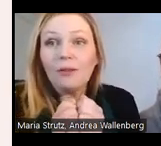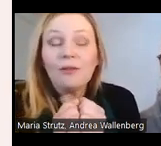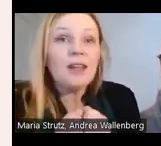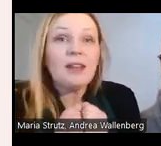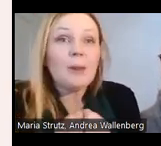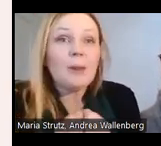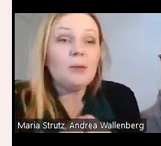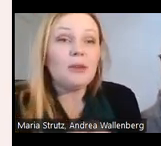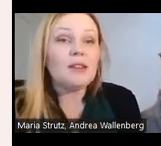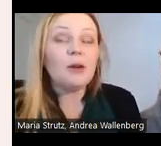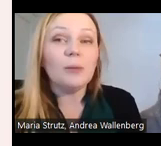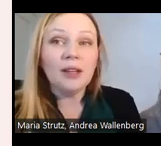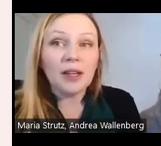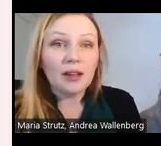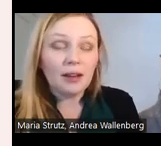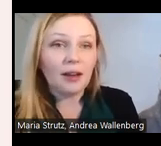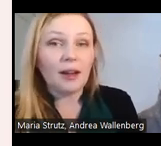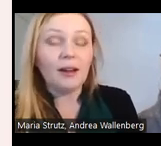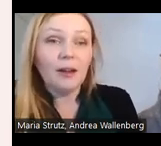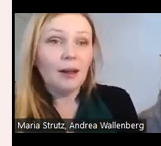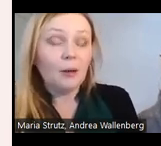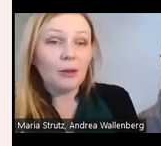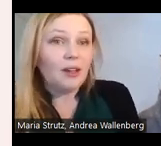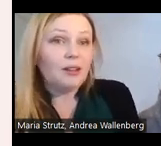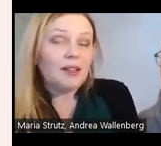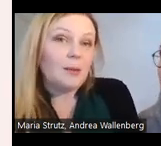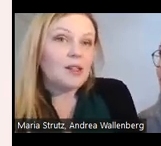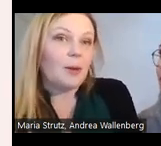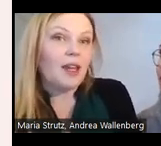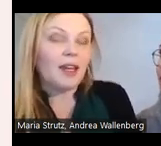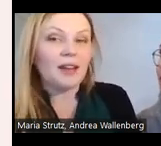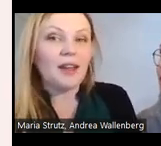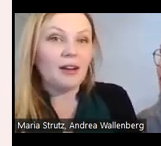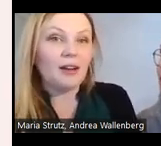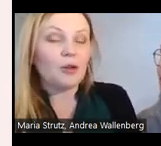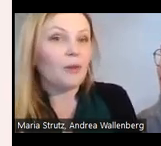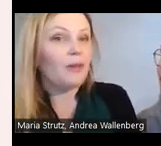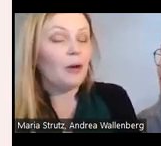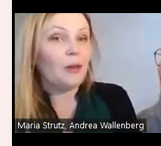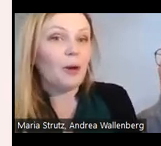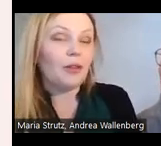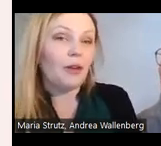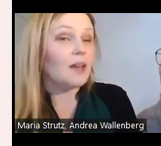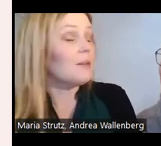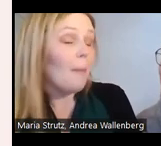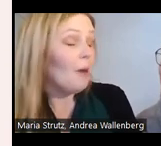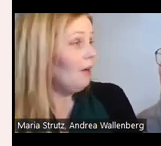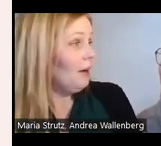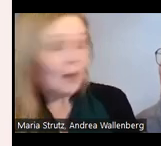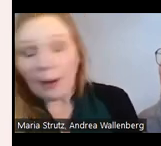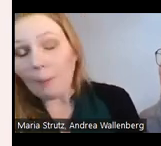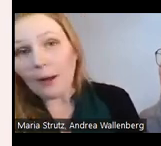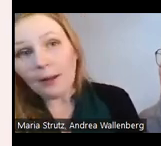på viktiga personer i ens omgivning. Och det är samma sak med tecken. Att här är också, man vill ofta prata om kanske